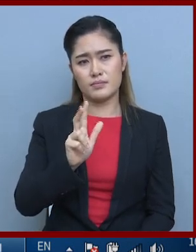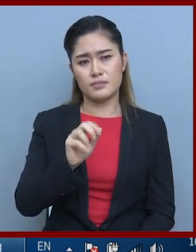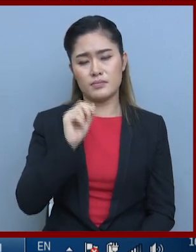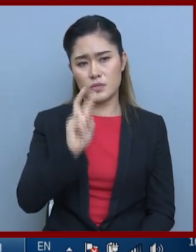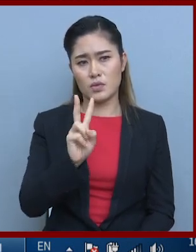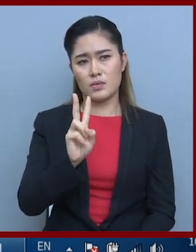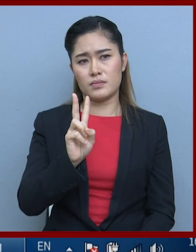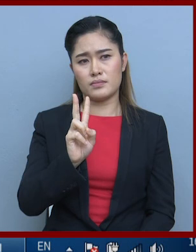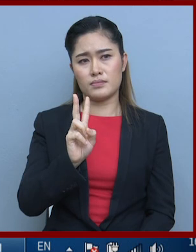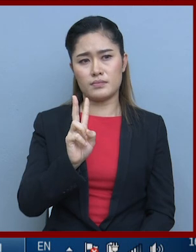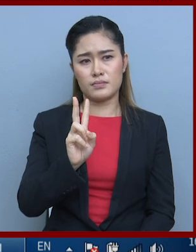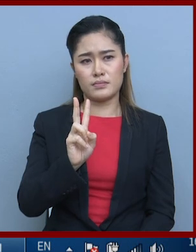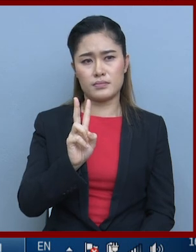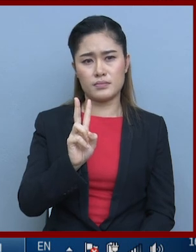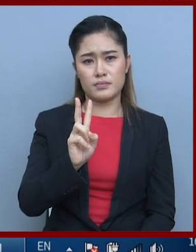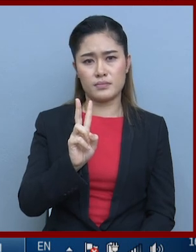B3